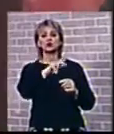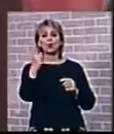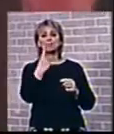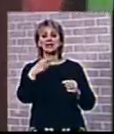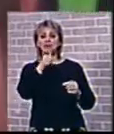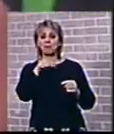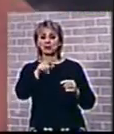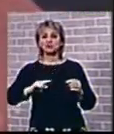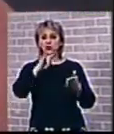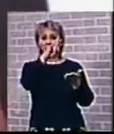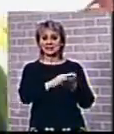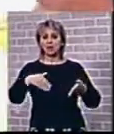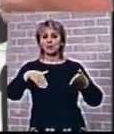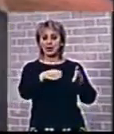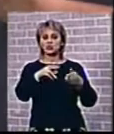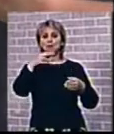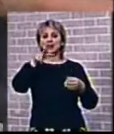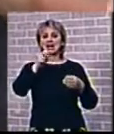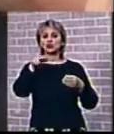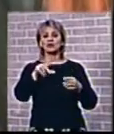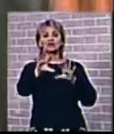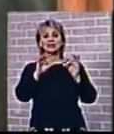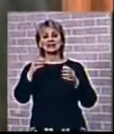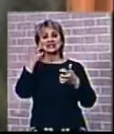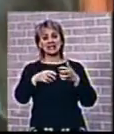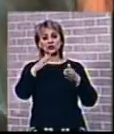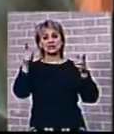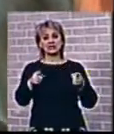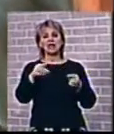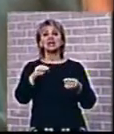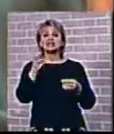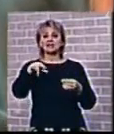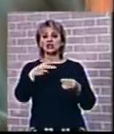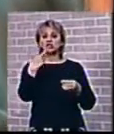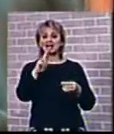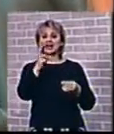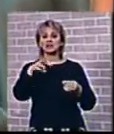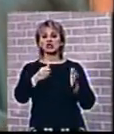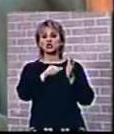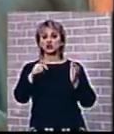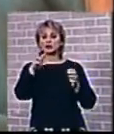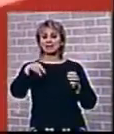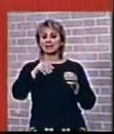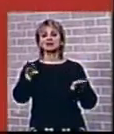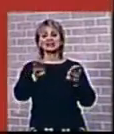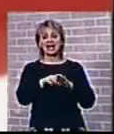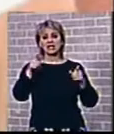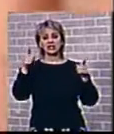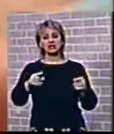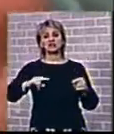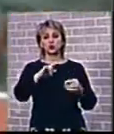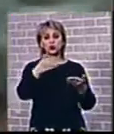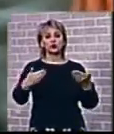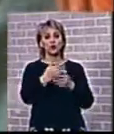первым опробует взлетно-посадочную полосу Платова. Он выбрал среднюю дистанцию, символическую – 3 километра 600 метров. Именно такова длина